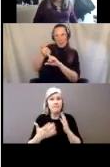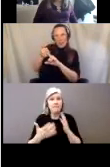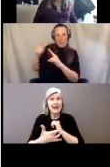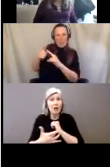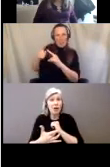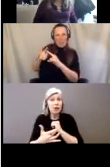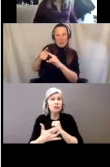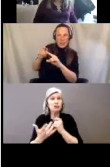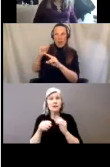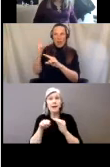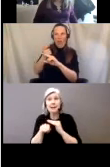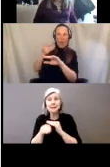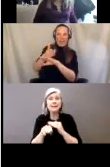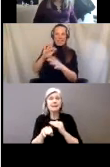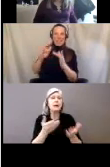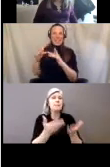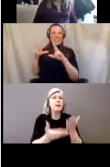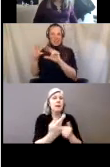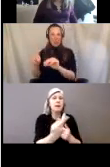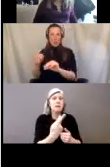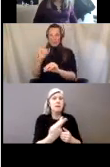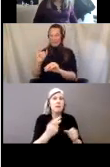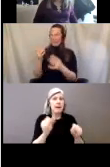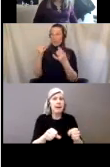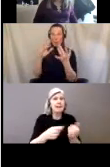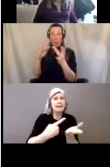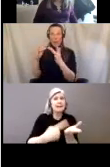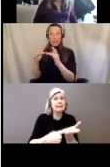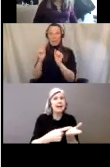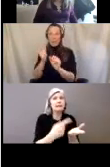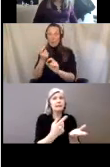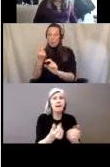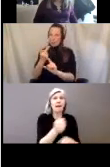technologie. Si jamais c'est le cas, nous pouvons en discuter